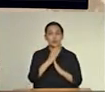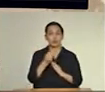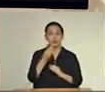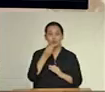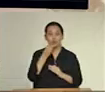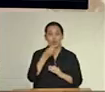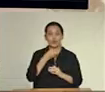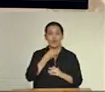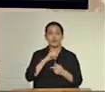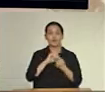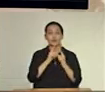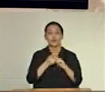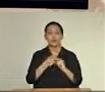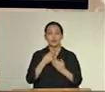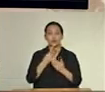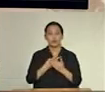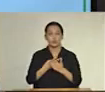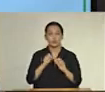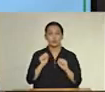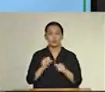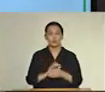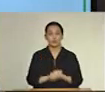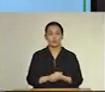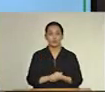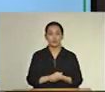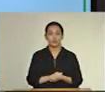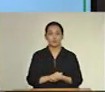jonzotga aylanganliklarini keltirib o'tishgan.